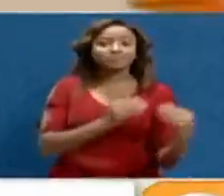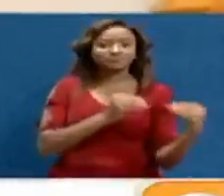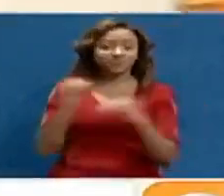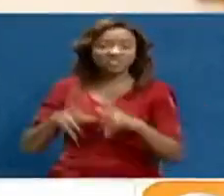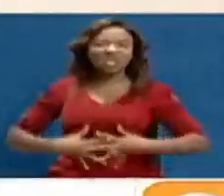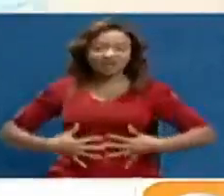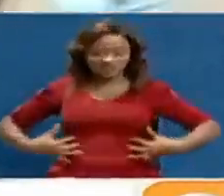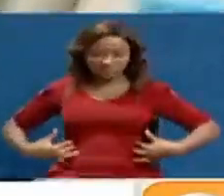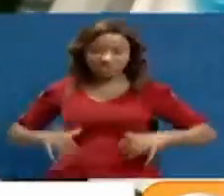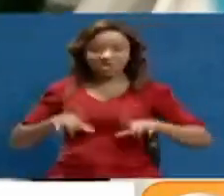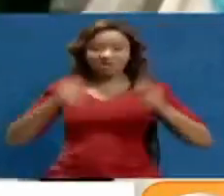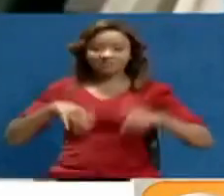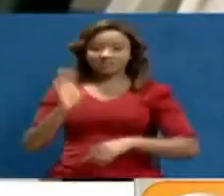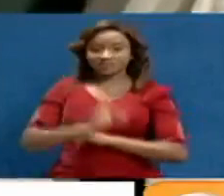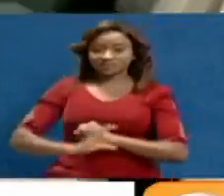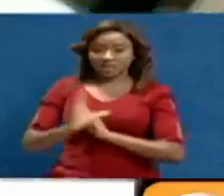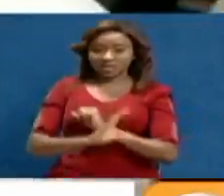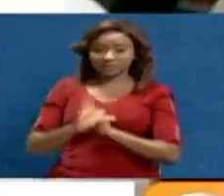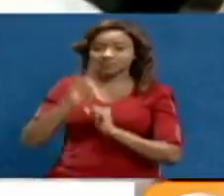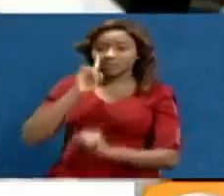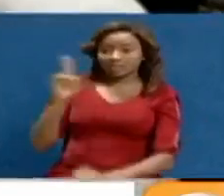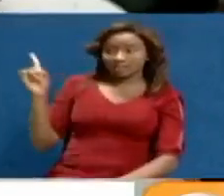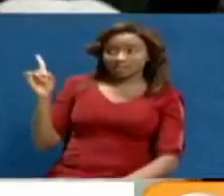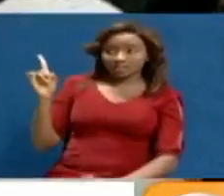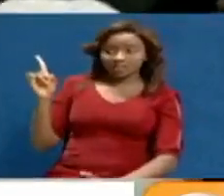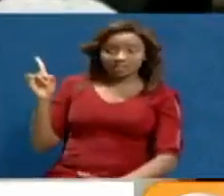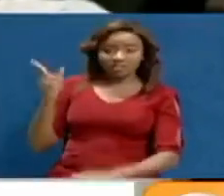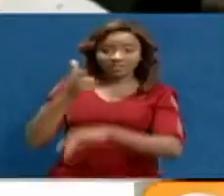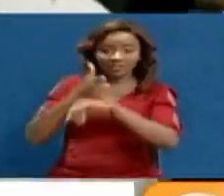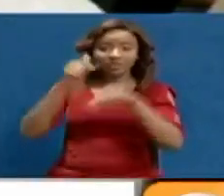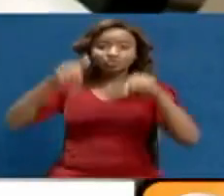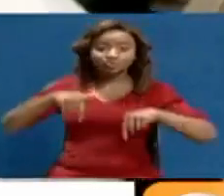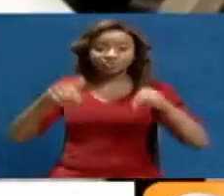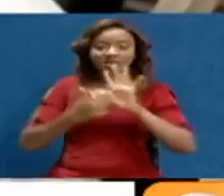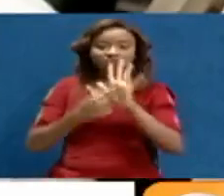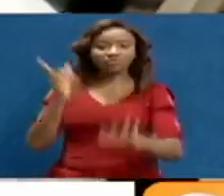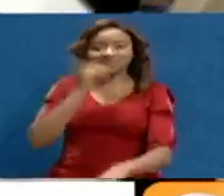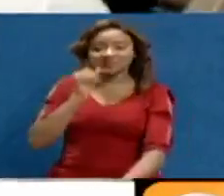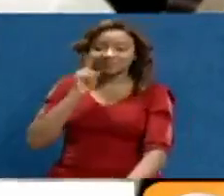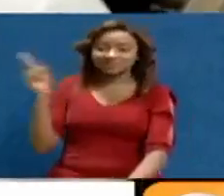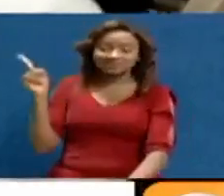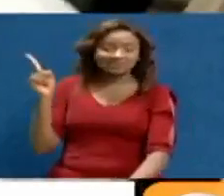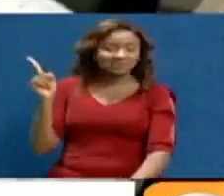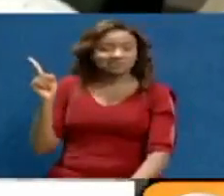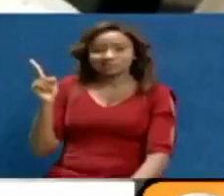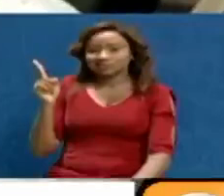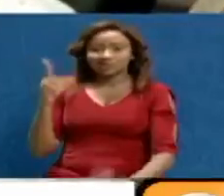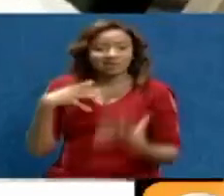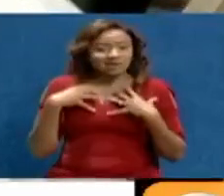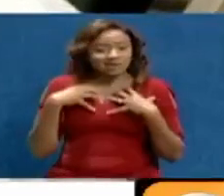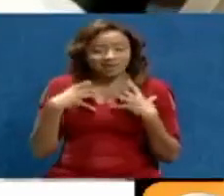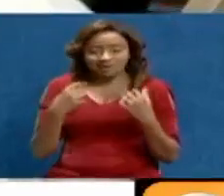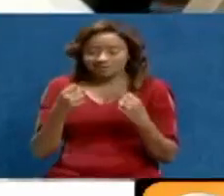humu nchini. Picha hizi tulizonasa hii leo zikimuonyesha Linda akiwa katika